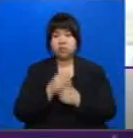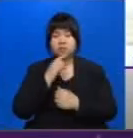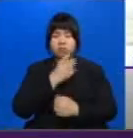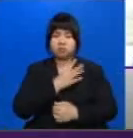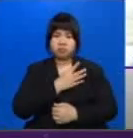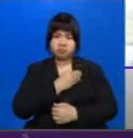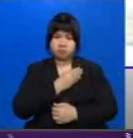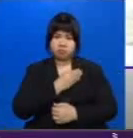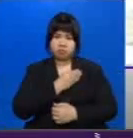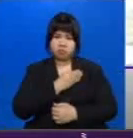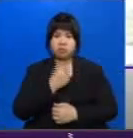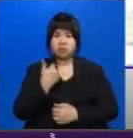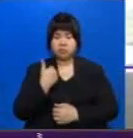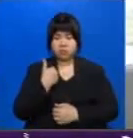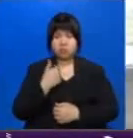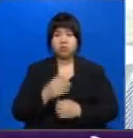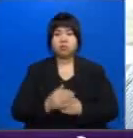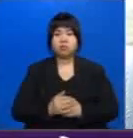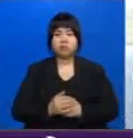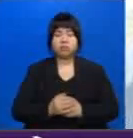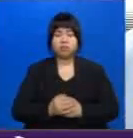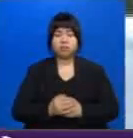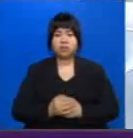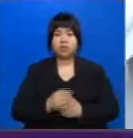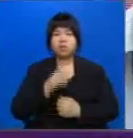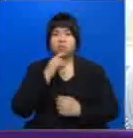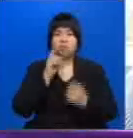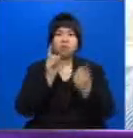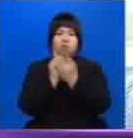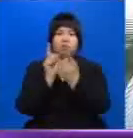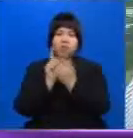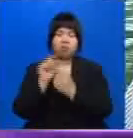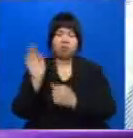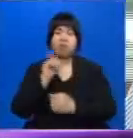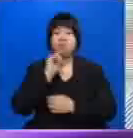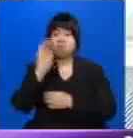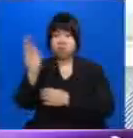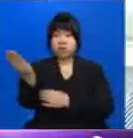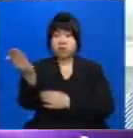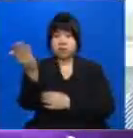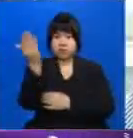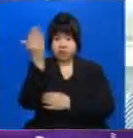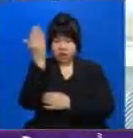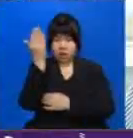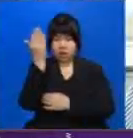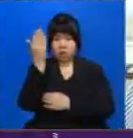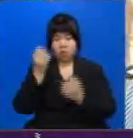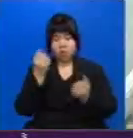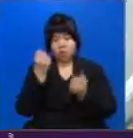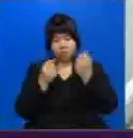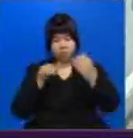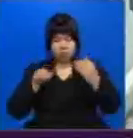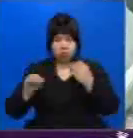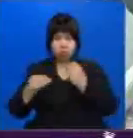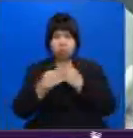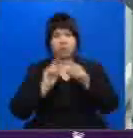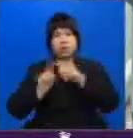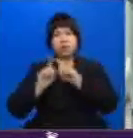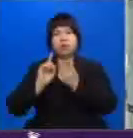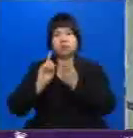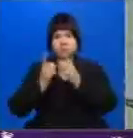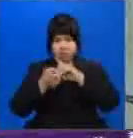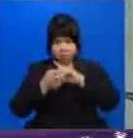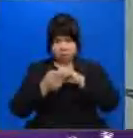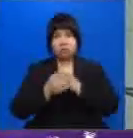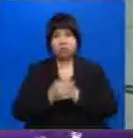ใจเลยครับเด็กเล็กๆครับไม่อยากให้มันเกิดกับแบบนี้ครับผมตอนเช้าตอนมาก็ต้องเปลี่ยนเส้นทางเปลี่ยนอะไรเงี้ยครับมันก็ไม่สะดวกใน